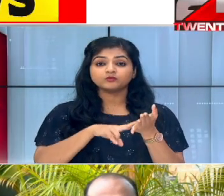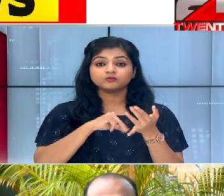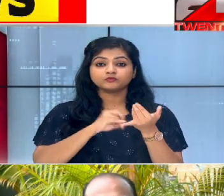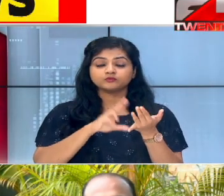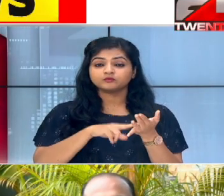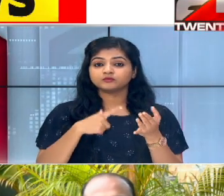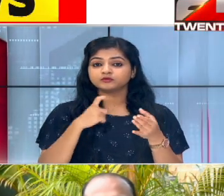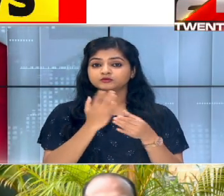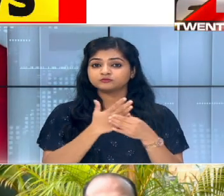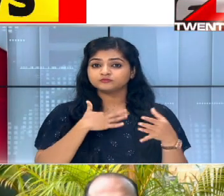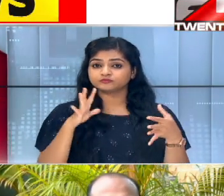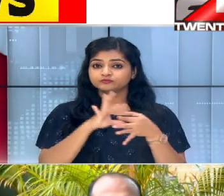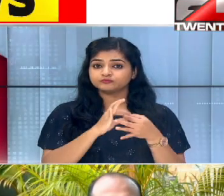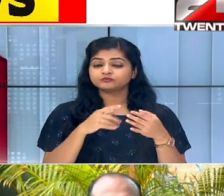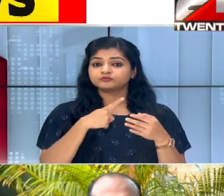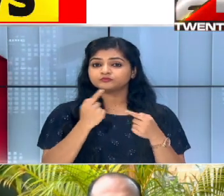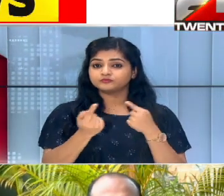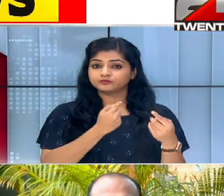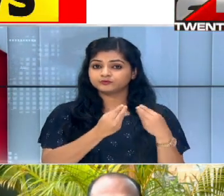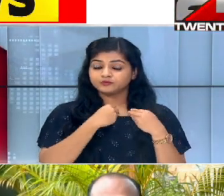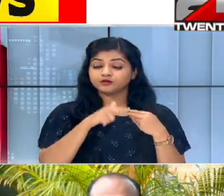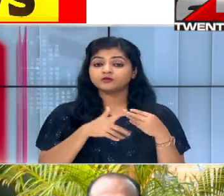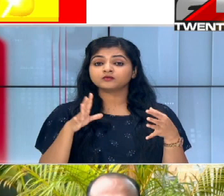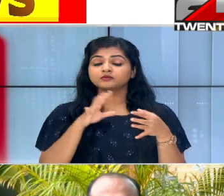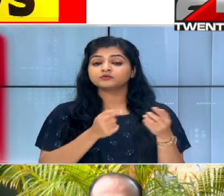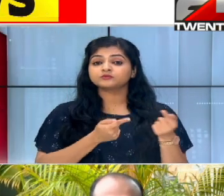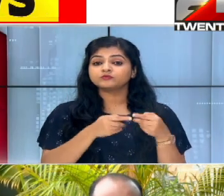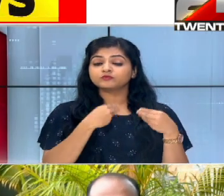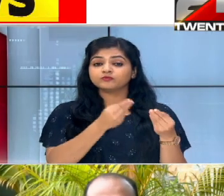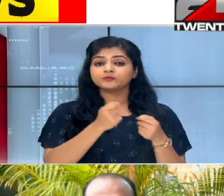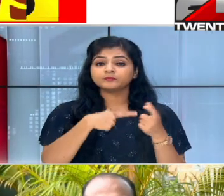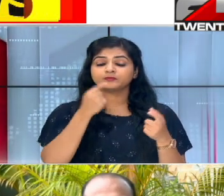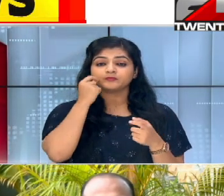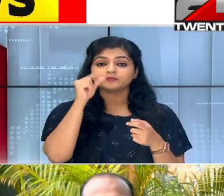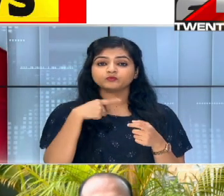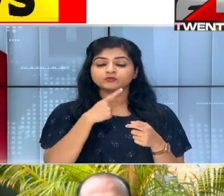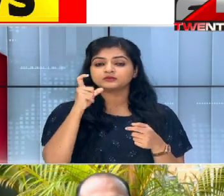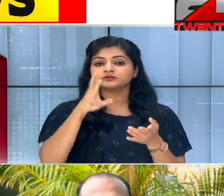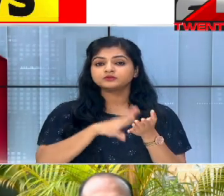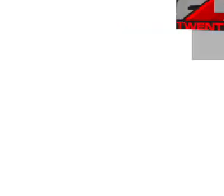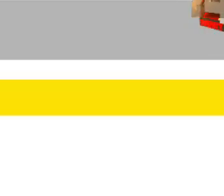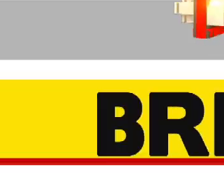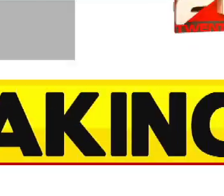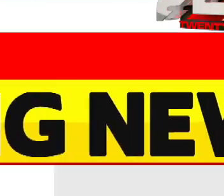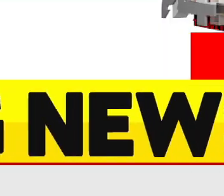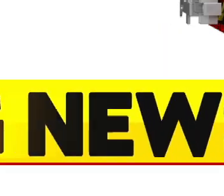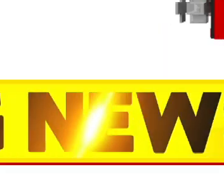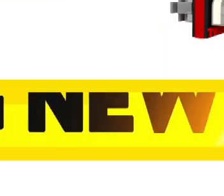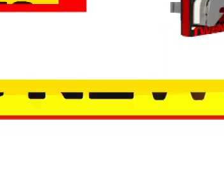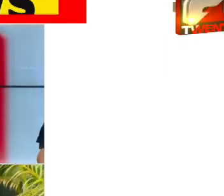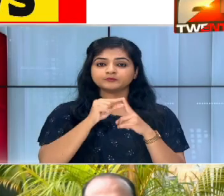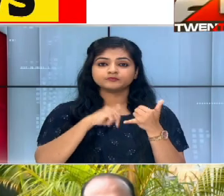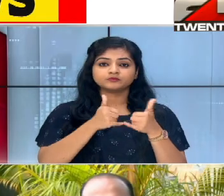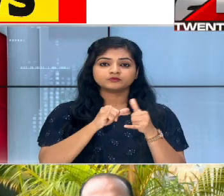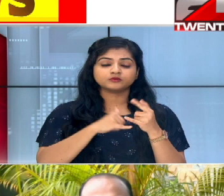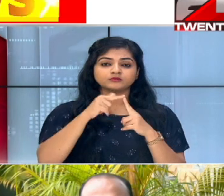ഇതിന് പിന്നിലെല്ലാം പ്രവർത്തിച്ചിരിക്കുന്നത് മുഖ്യമന്ത്രിയുടെ പൊളിറ്റിക്കൽ സെക്രട്ടറിയായ പി ശശിയാണ് എന്നുള്ളതാണ് കെ പി സി സി അധ്യക്ഷൻ പറയുന്നത്. എങ്ങനെയാണ് ഈ വിവരം തനിക്ക് ബോധ്യപ്പെട്ടത് എന്ന ചോദ്യത്തിന്